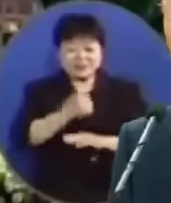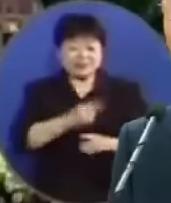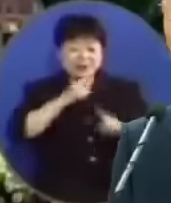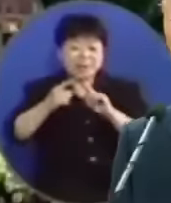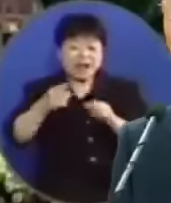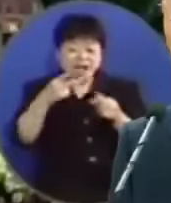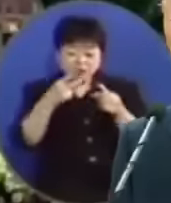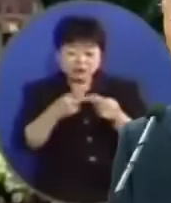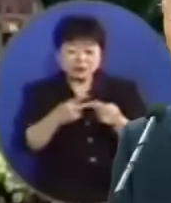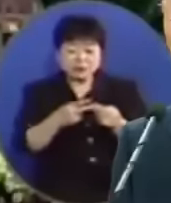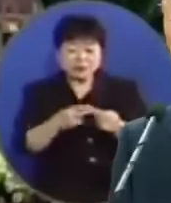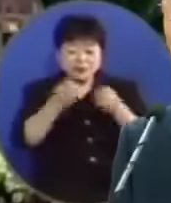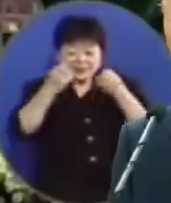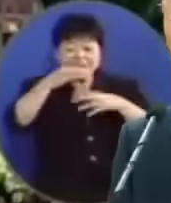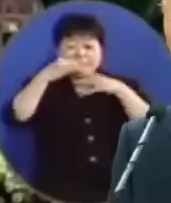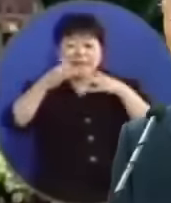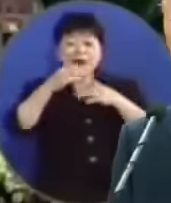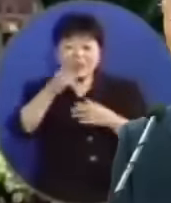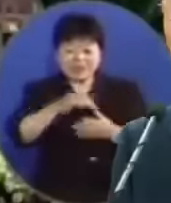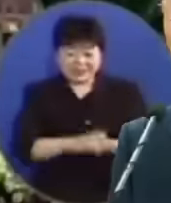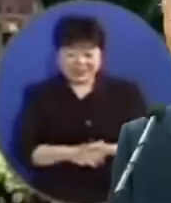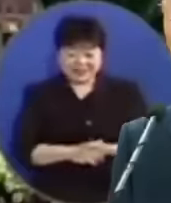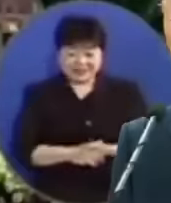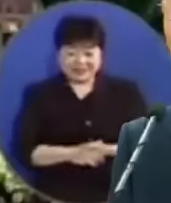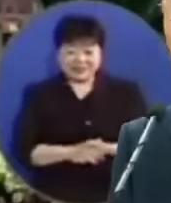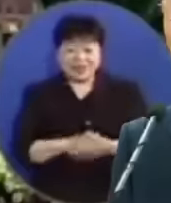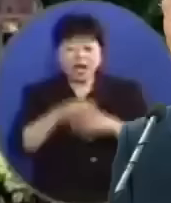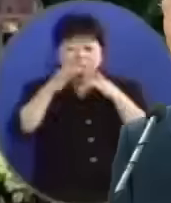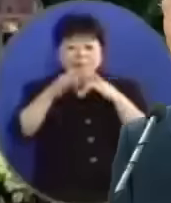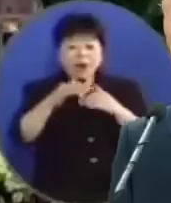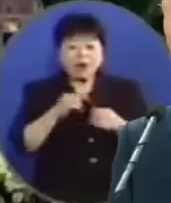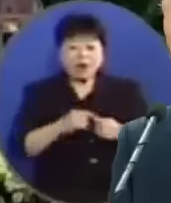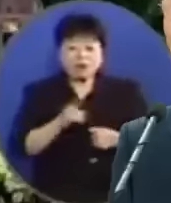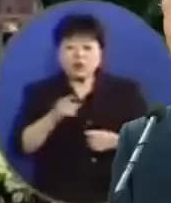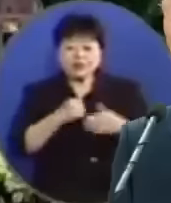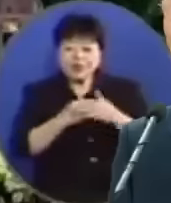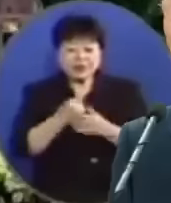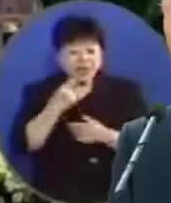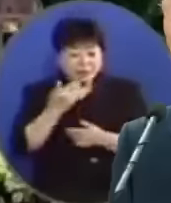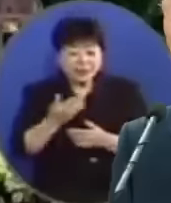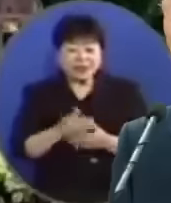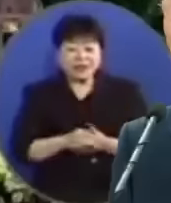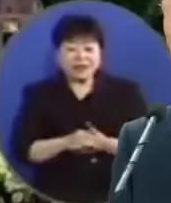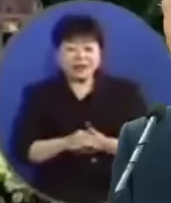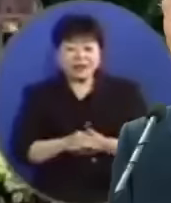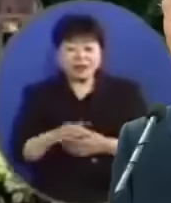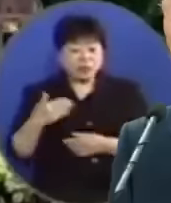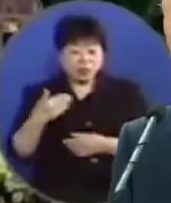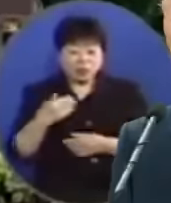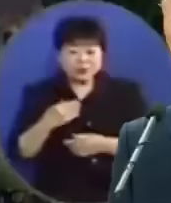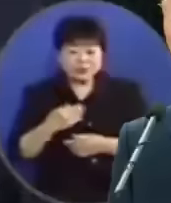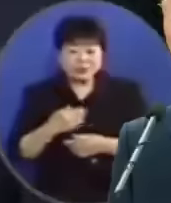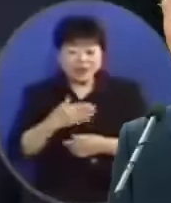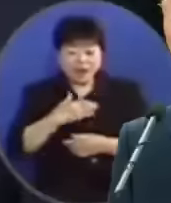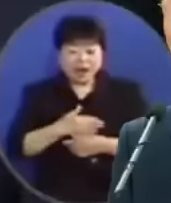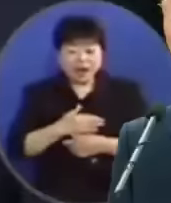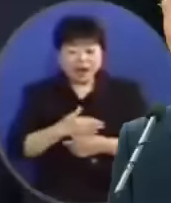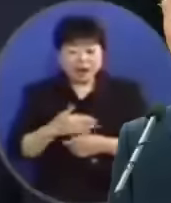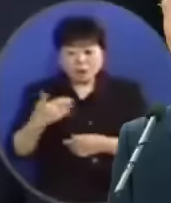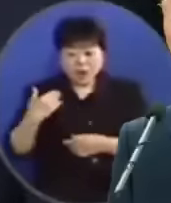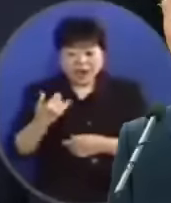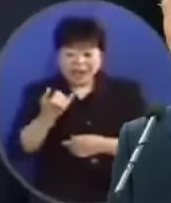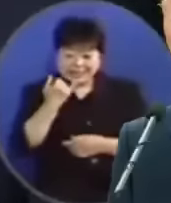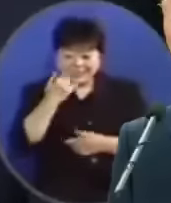번째가 새 방언을 말하라고 말한 것입니다. 그 방언 무엇 때문에 하느냐? 알아듣지도 못하는 것. 알아듣지도